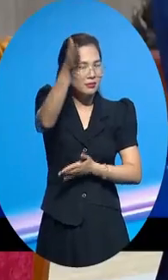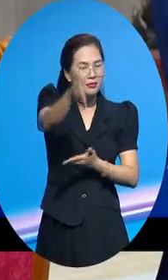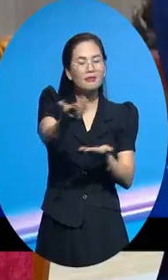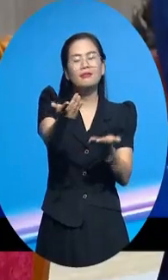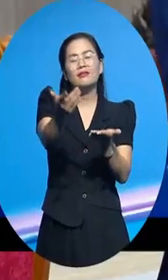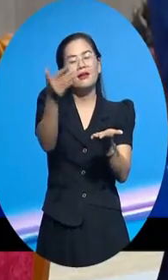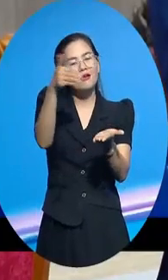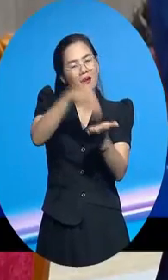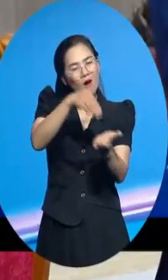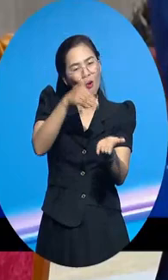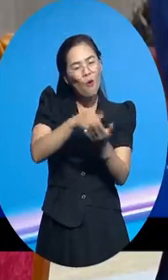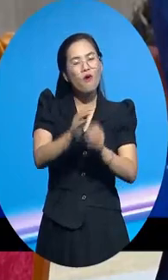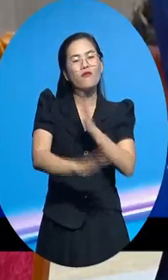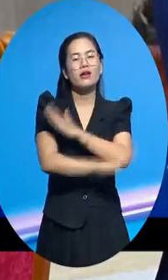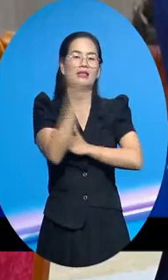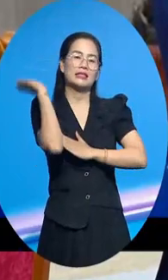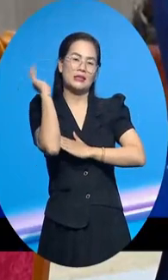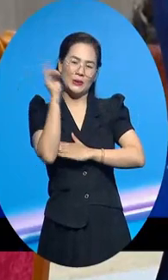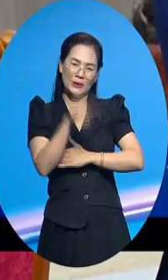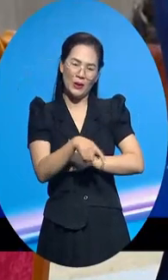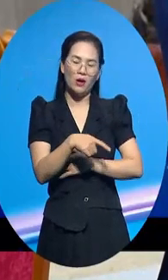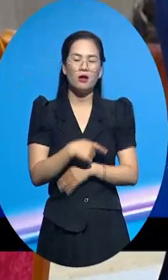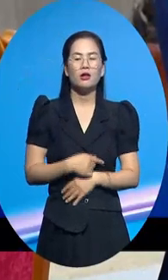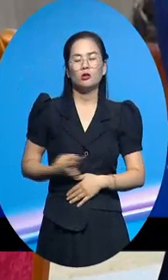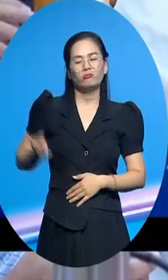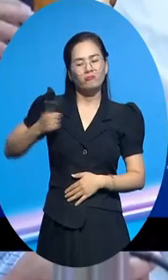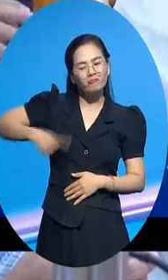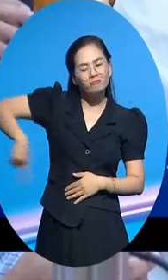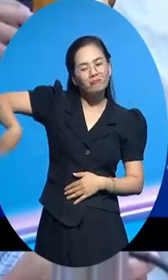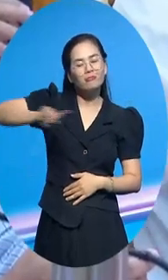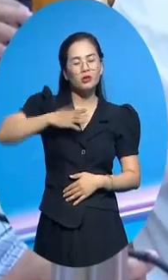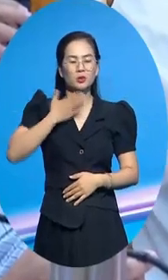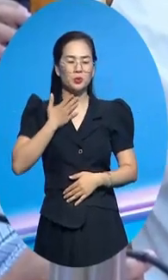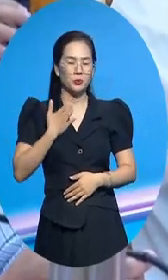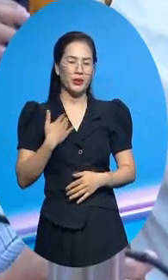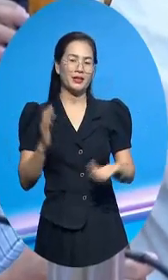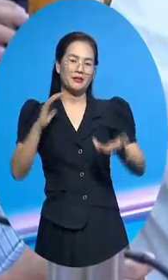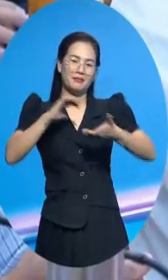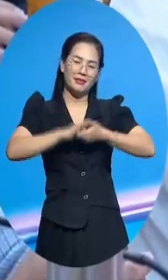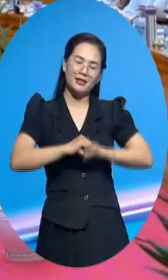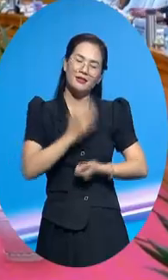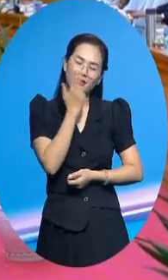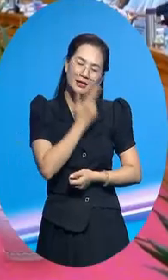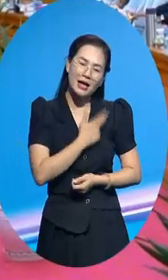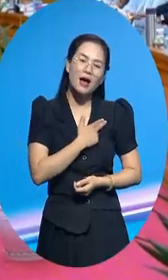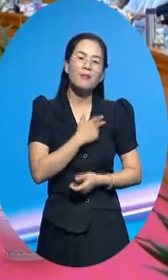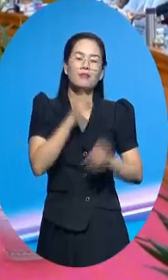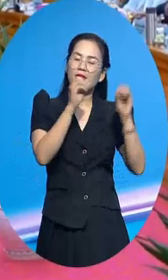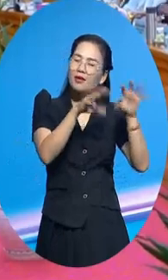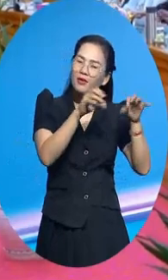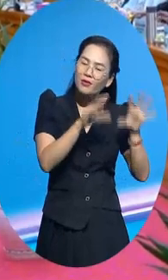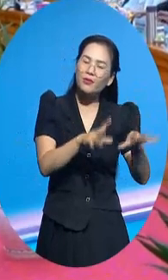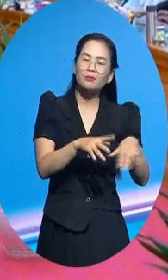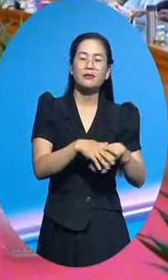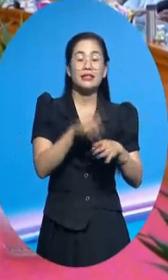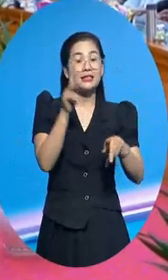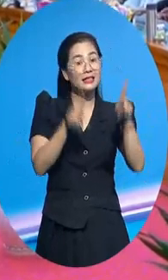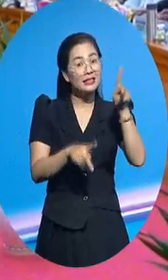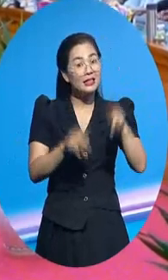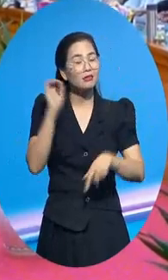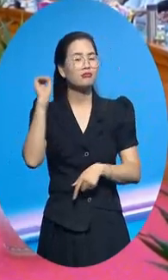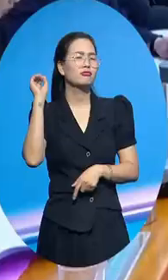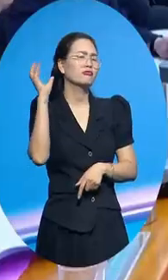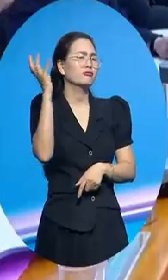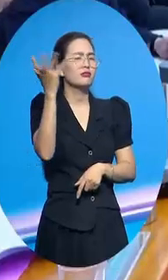phố Gyeongsu-gu mong muốn hợp tác với thành phố Phú Quốc trong các lĩnh vực chính yếu như giáo dục, kinh tế, du lịch, phát triển các khu sinh thái,